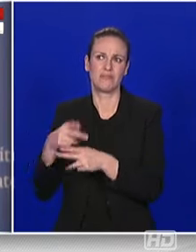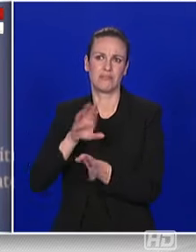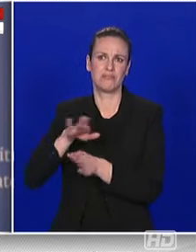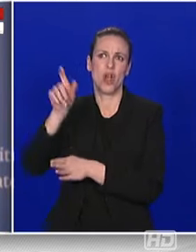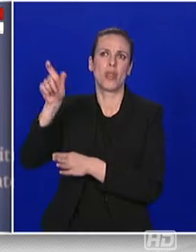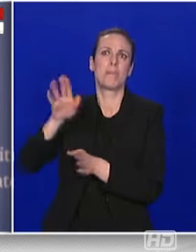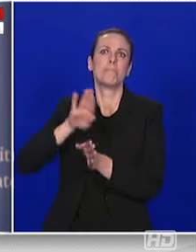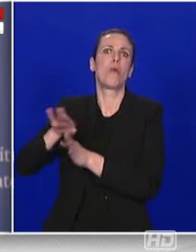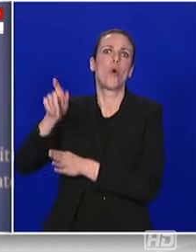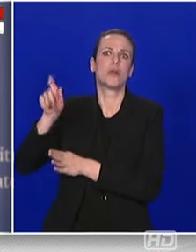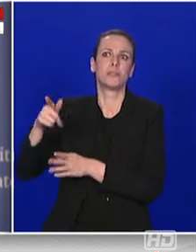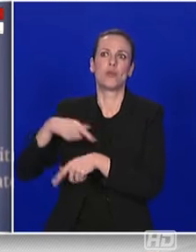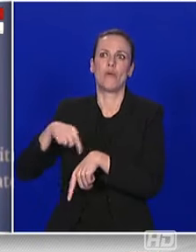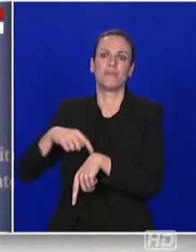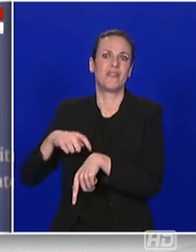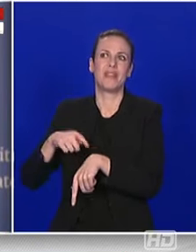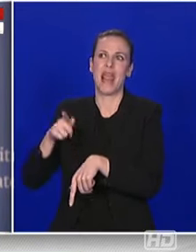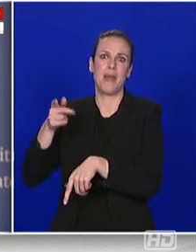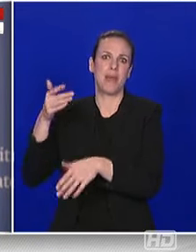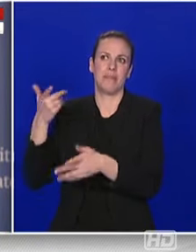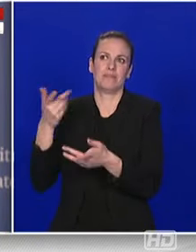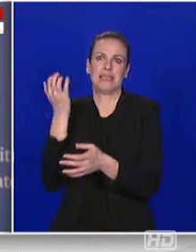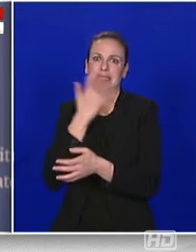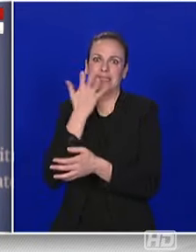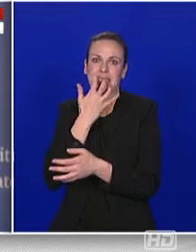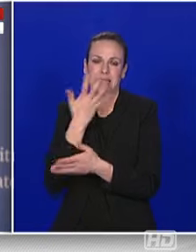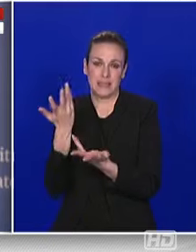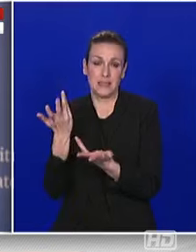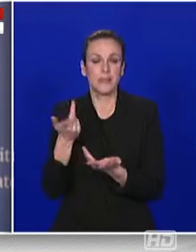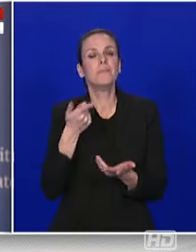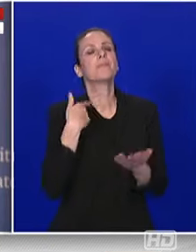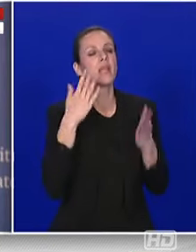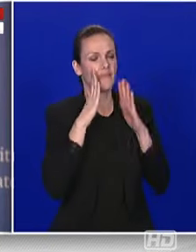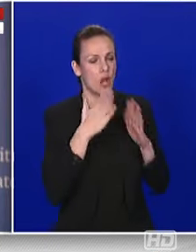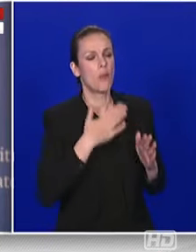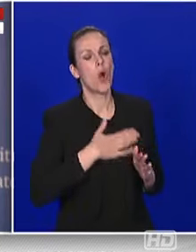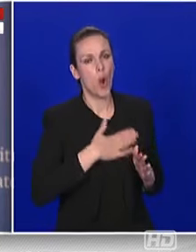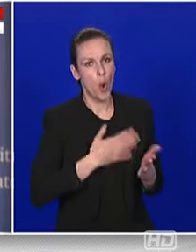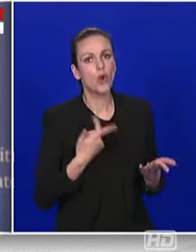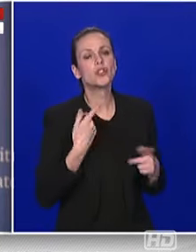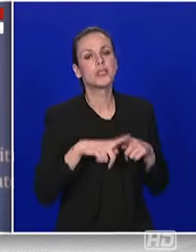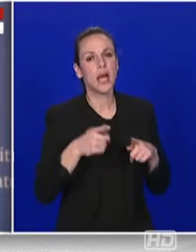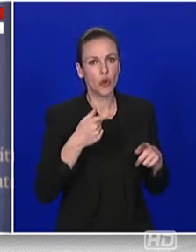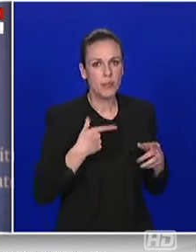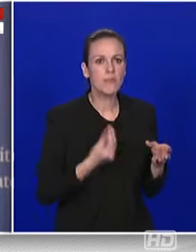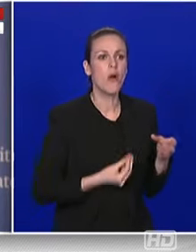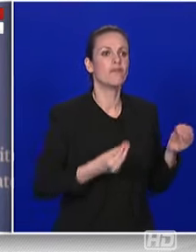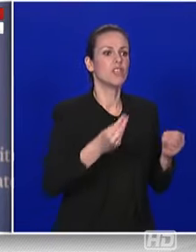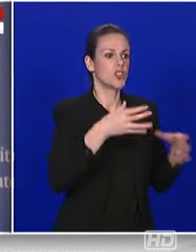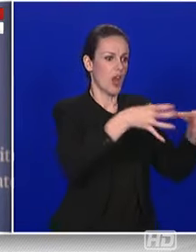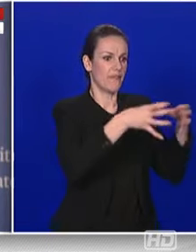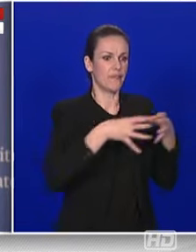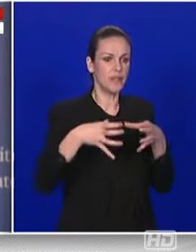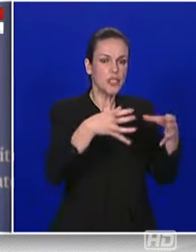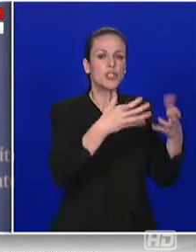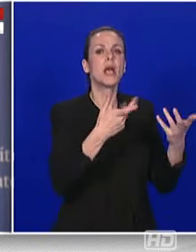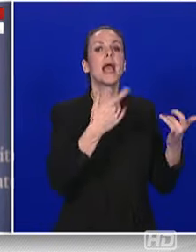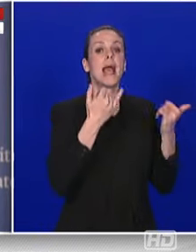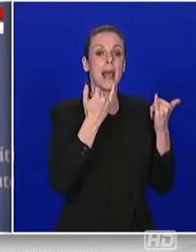njima vrijeme ne ide na ruku? Vjerujem da hoćemo, upravo zato smo povećali kapacitete tako da od danas radi